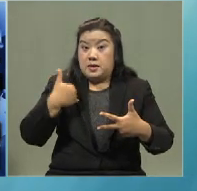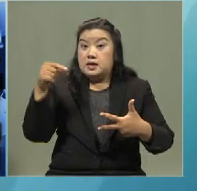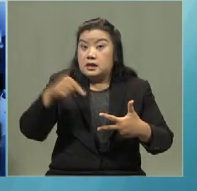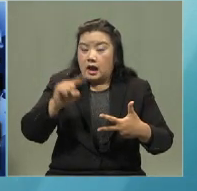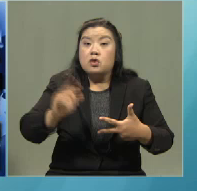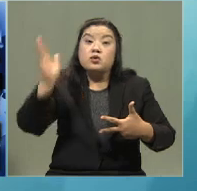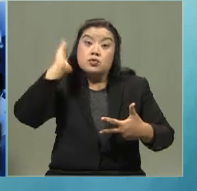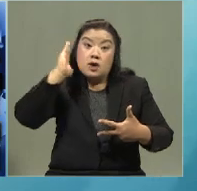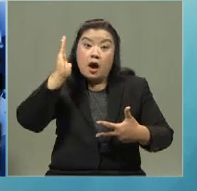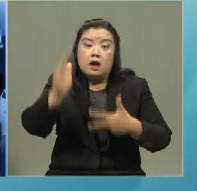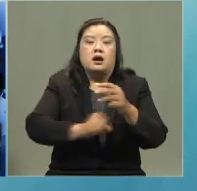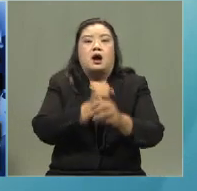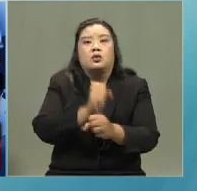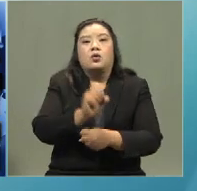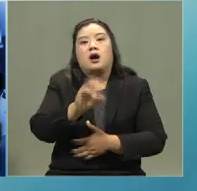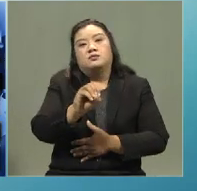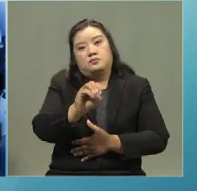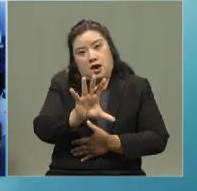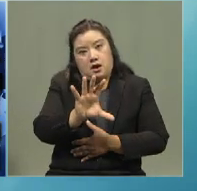พฤษภาคมรักษาตัวต่อที่โรงพยาบาลในจังหวัดนนทบุรีรายที่สองนะครับสืบเนื่องและก็ในกลุ่มเดียวกันนี้เป็นชายไทยอายุ55